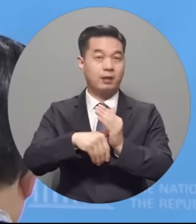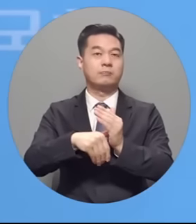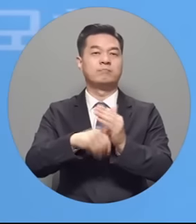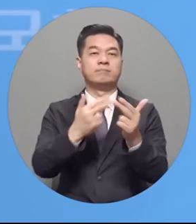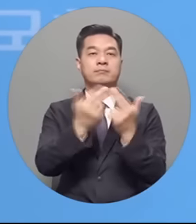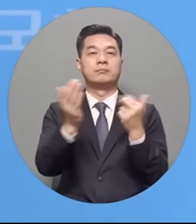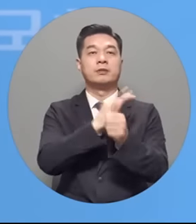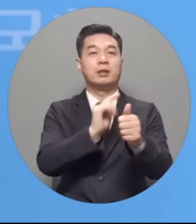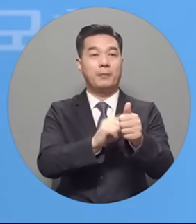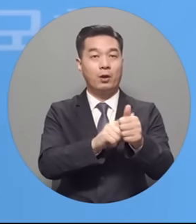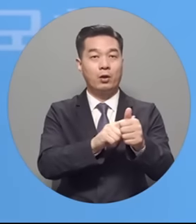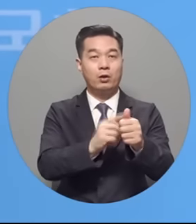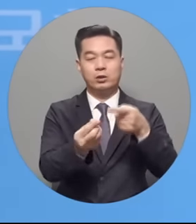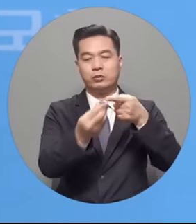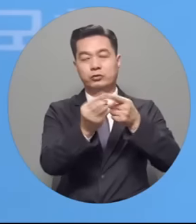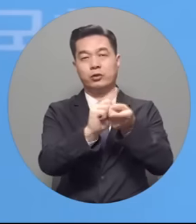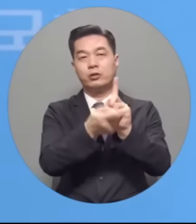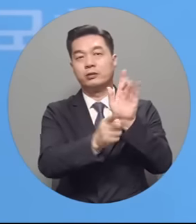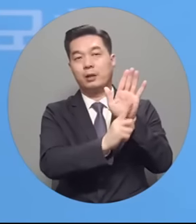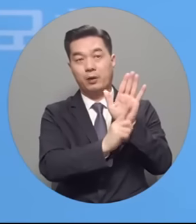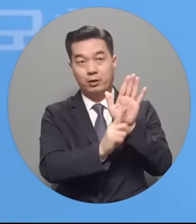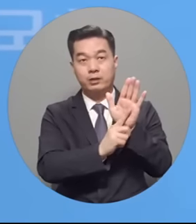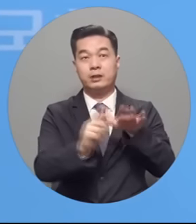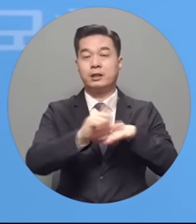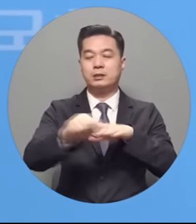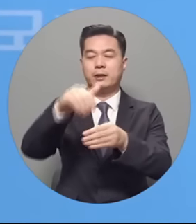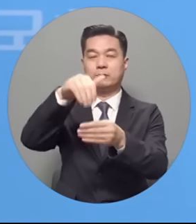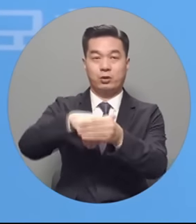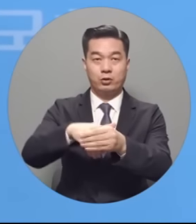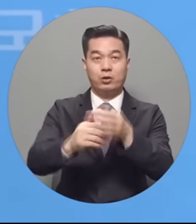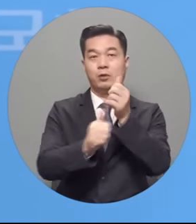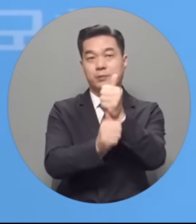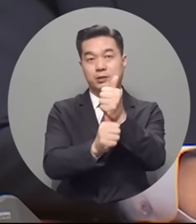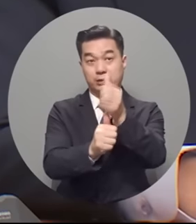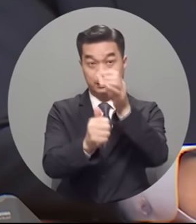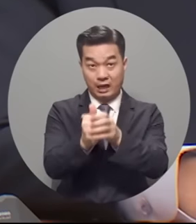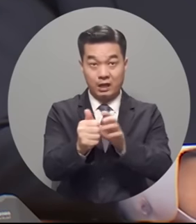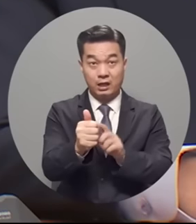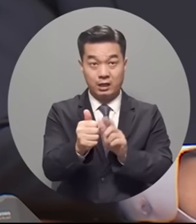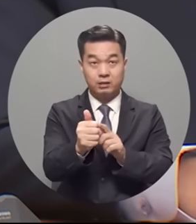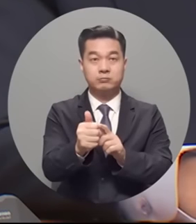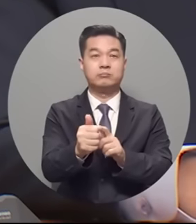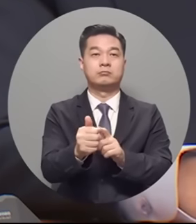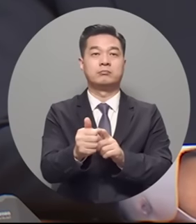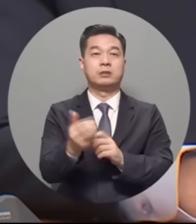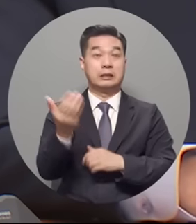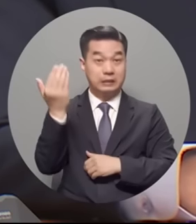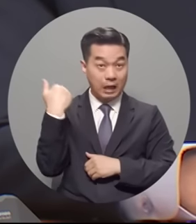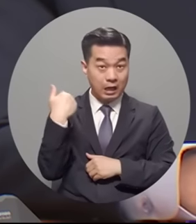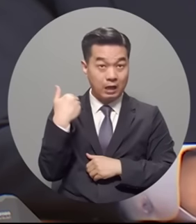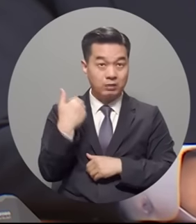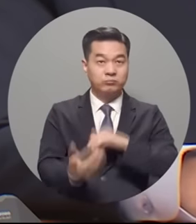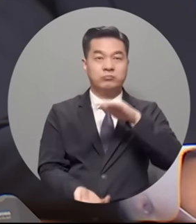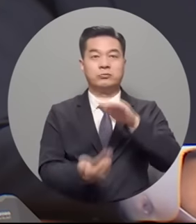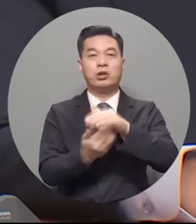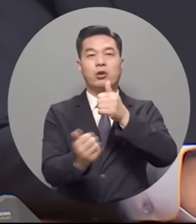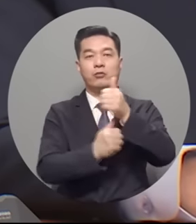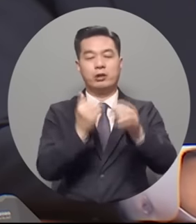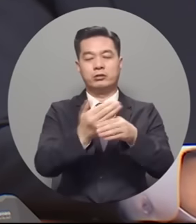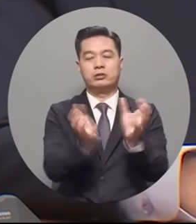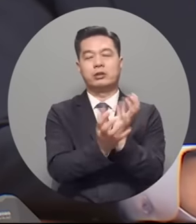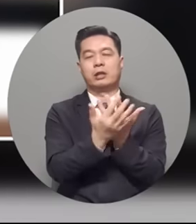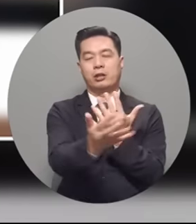대변인과 지방선거 비서실장, 전당대회 땐 러닝메이트를 자처하며 최고위원에 오른